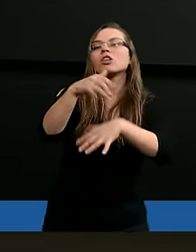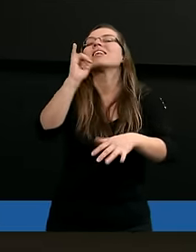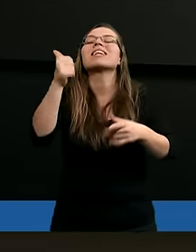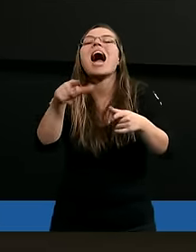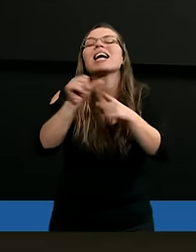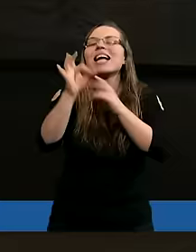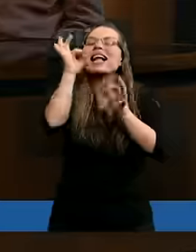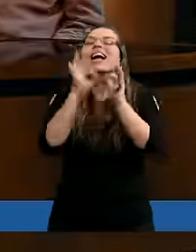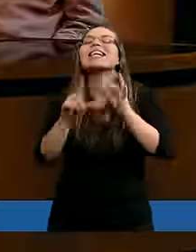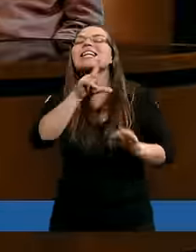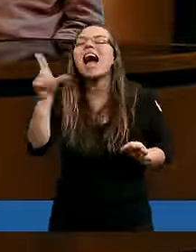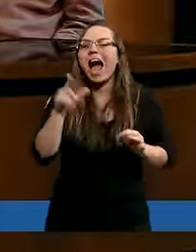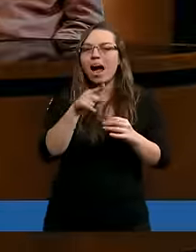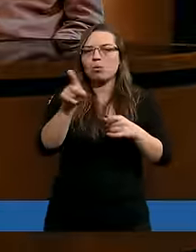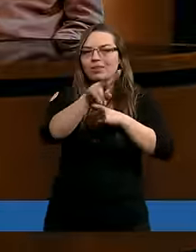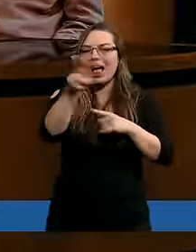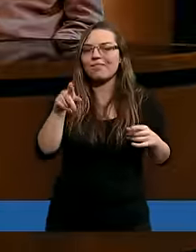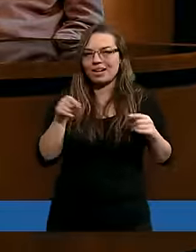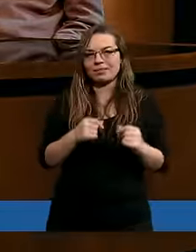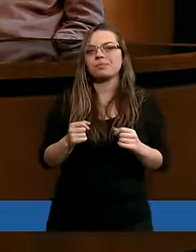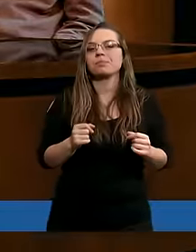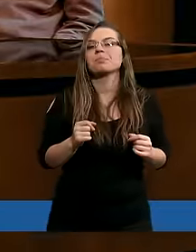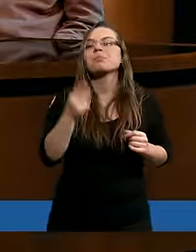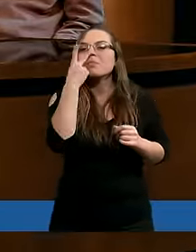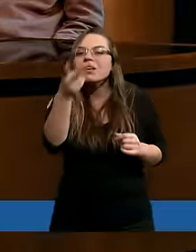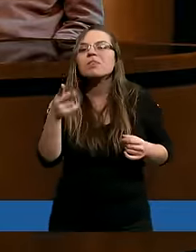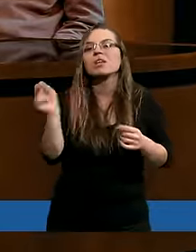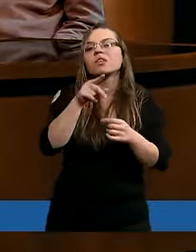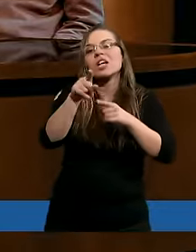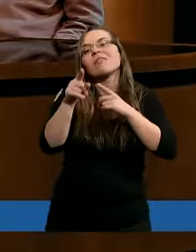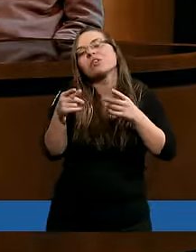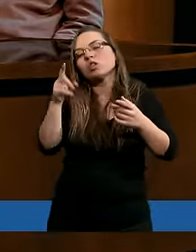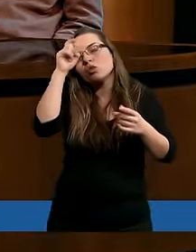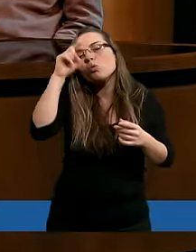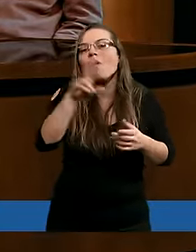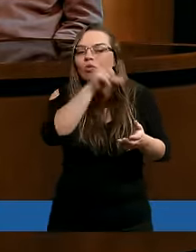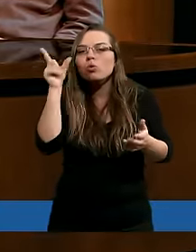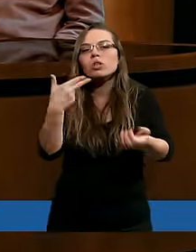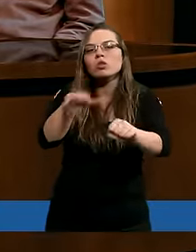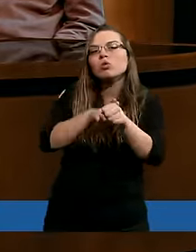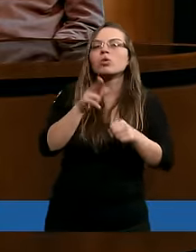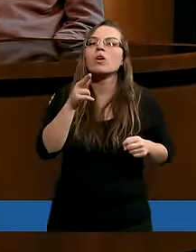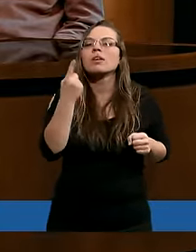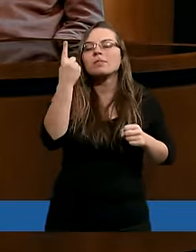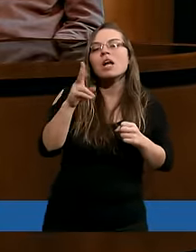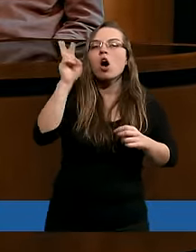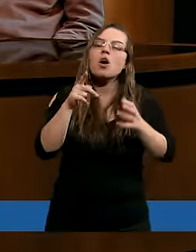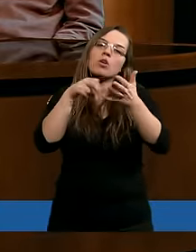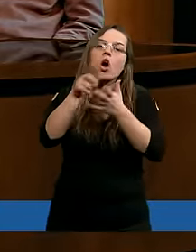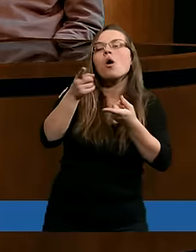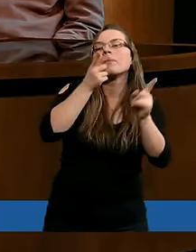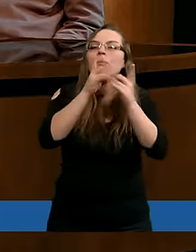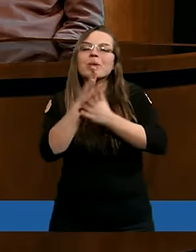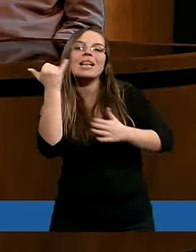Jaki jest ten ideał? Widzimy, na ulicach dużych miast ludzi, którzy biegną szybko, rozmawiają